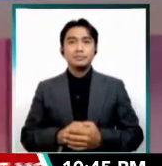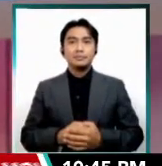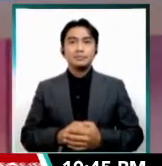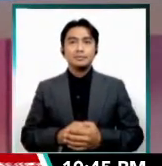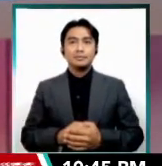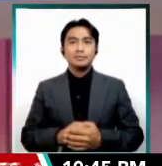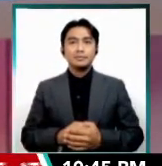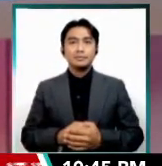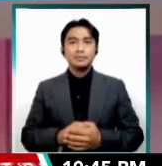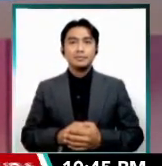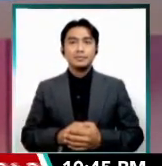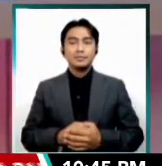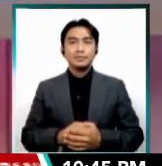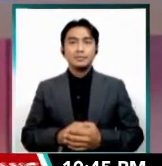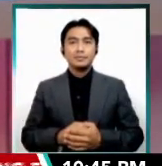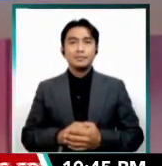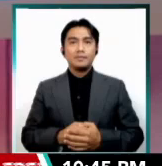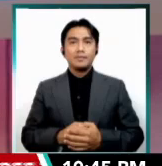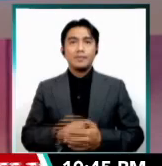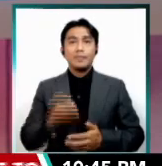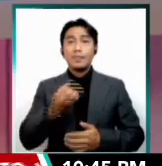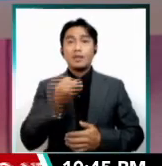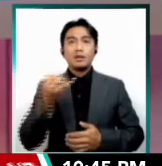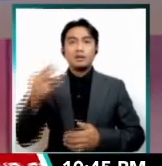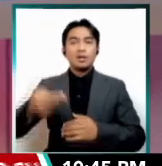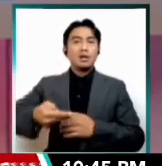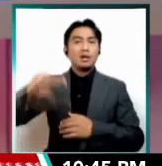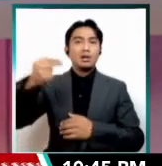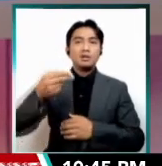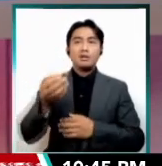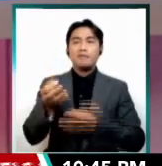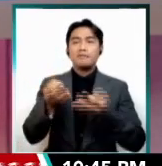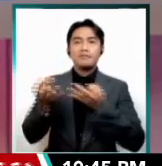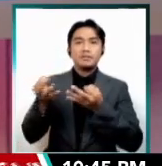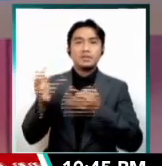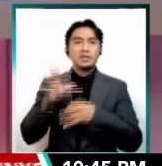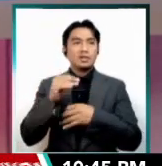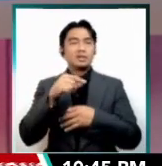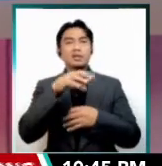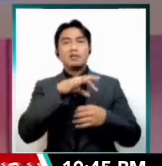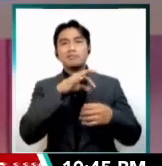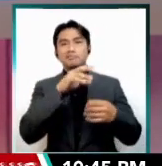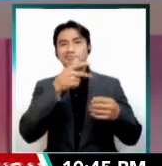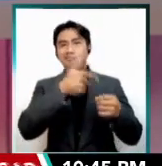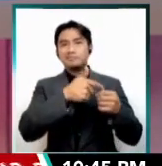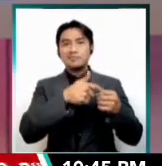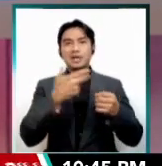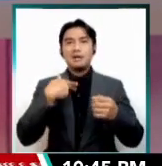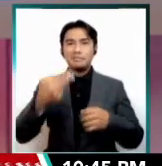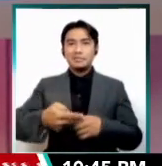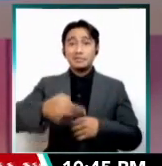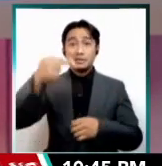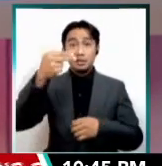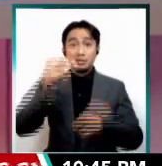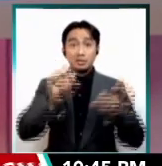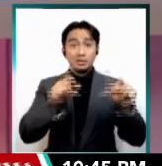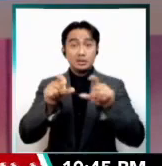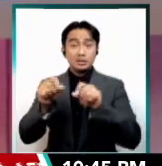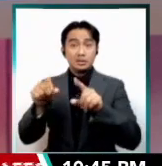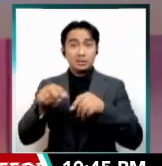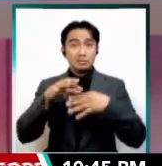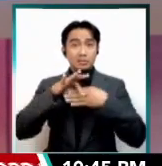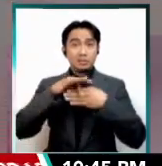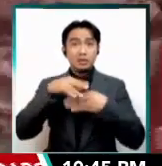Kabilang ang mataas sa presyo ng feeds at ng produktong petrolyo sa mga dahilan, kaya nagmahal ang karneng baboy sa ilang pamilihan sa Metro